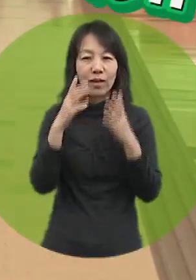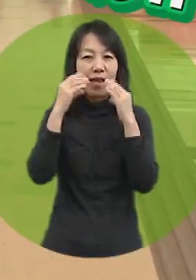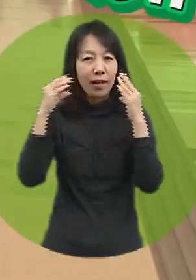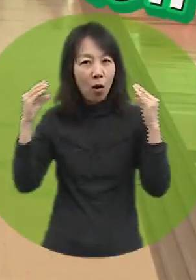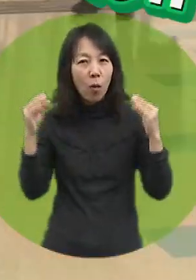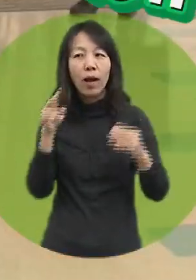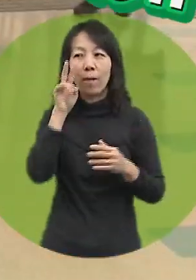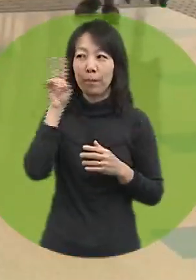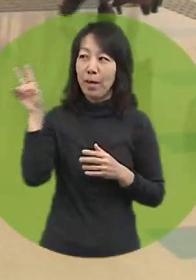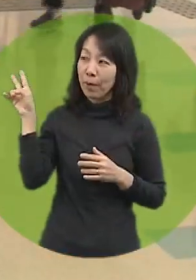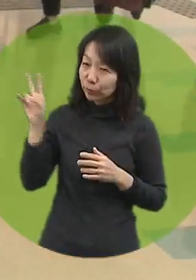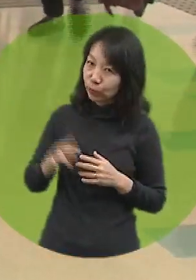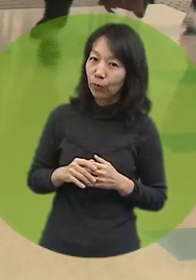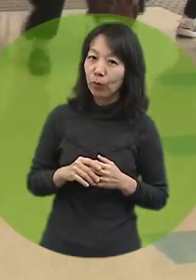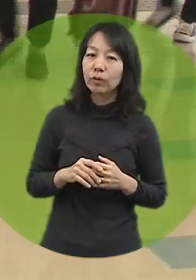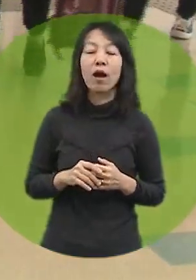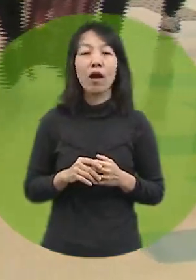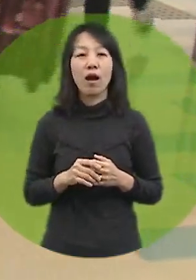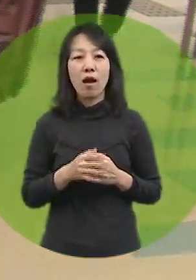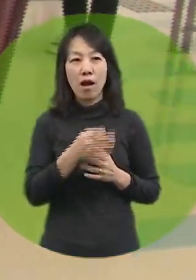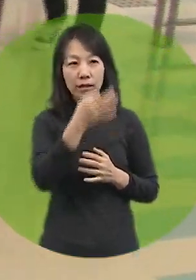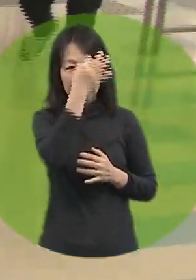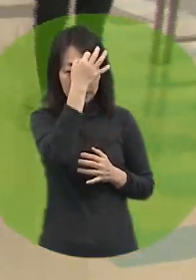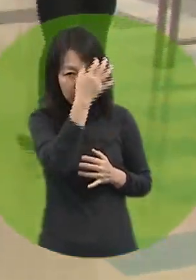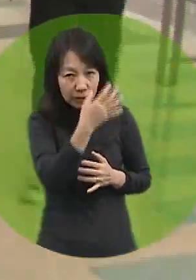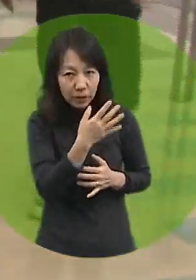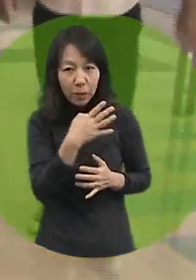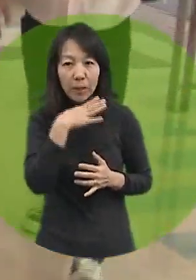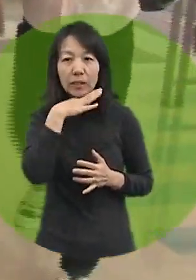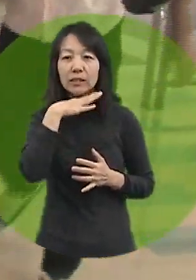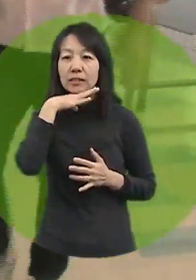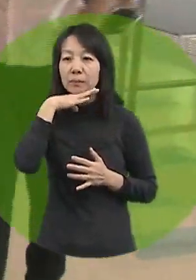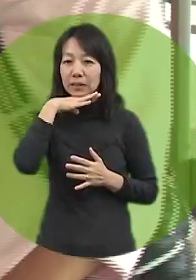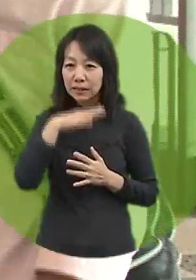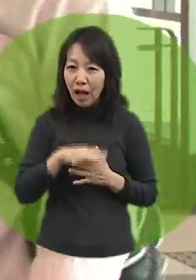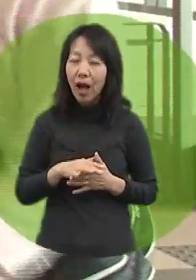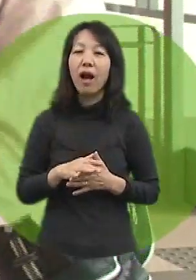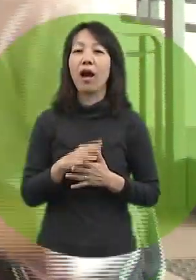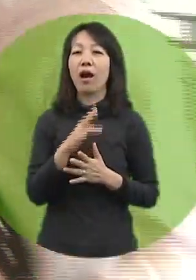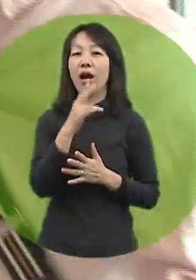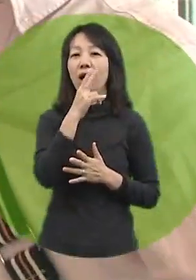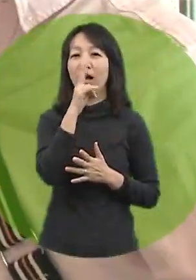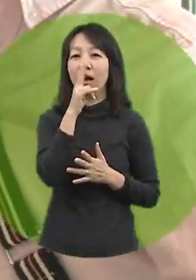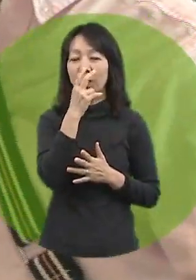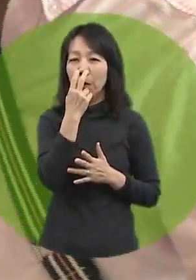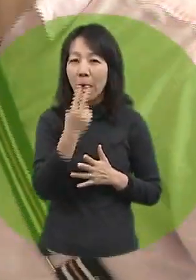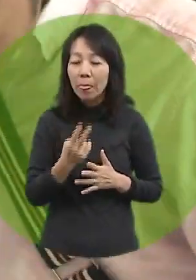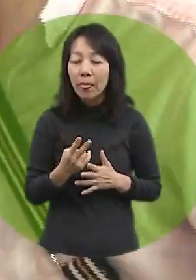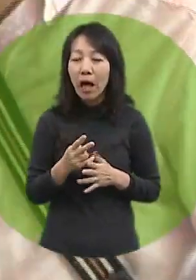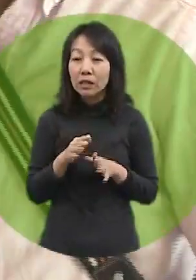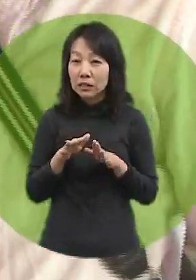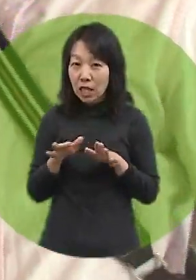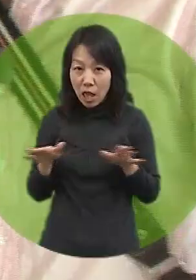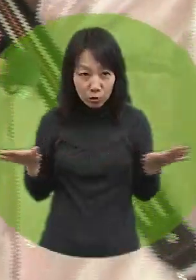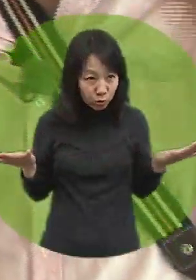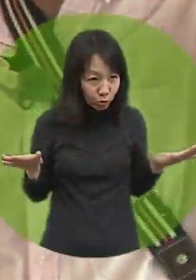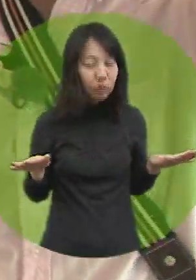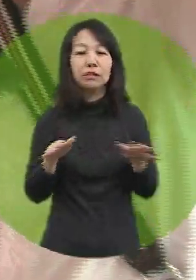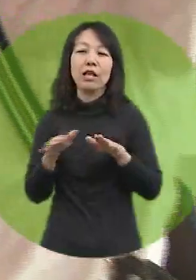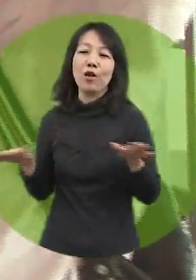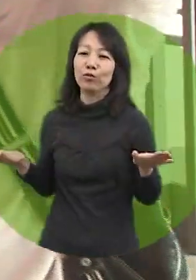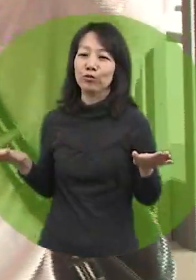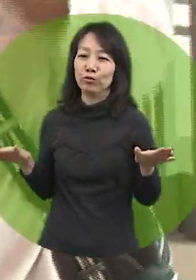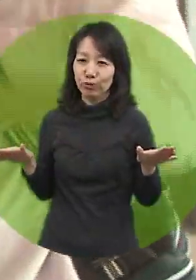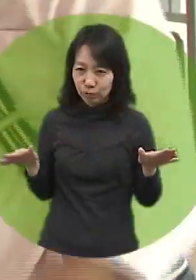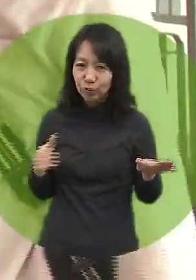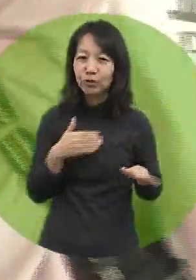えてるんですよ。 すいません、お待たせしました。忘れました。 よかったー、セーフ です。よかった、よかった